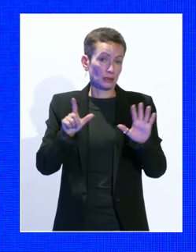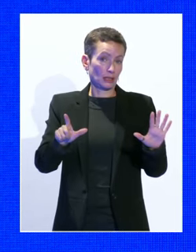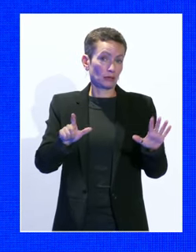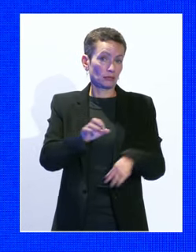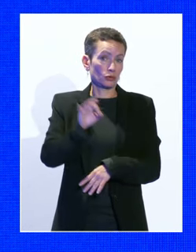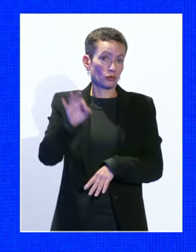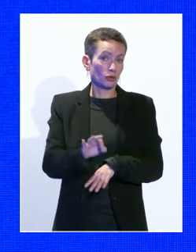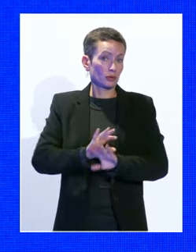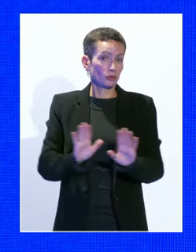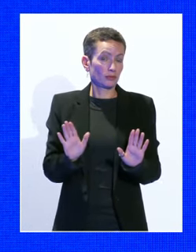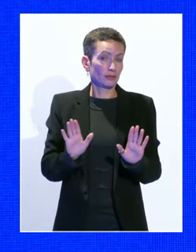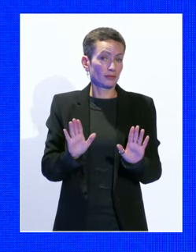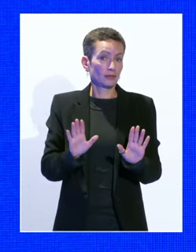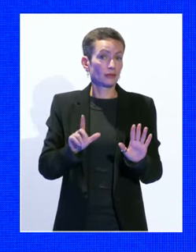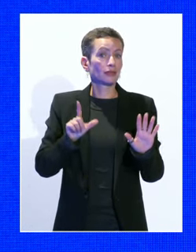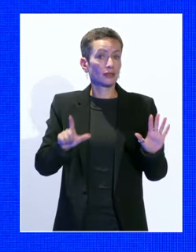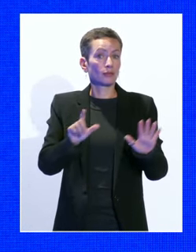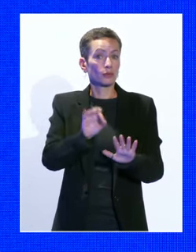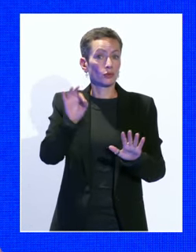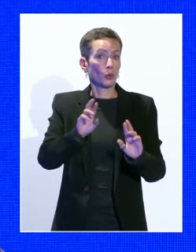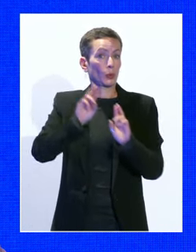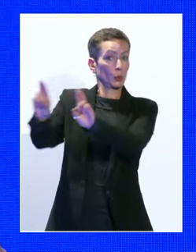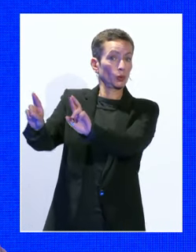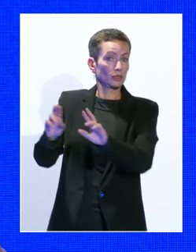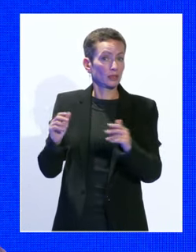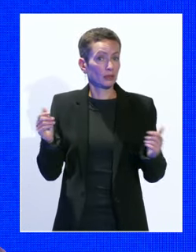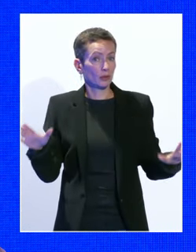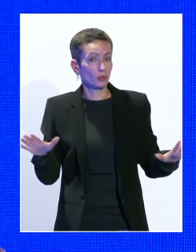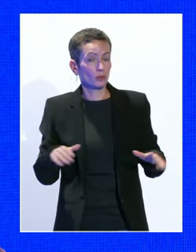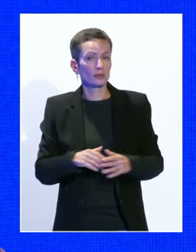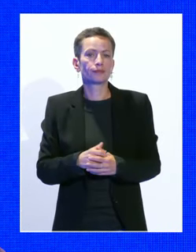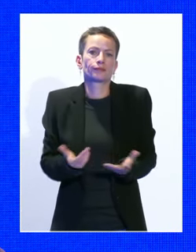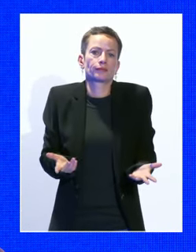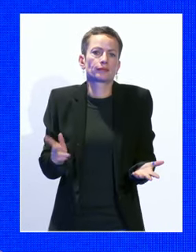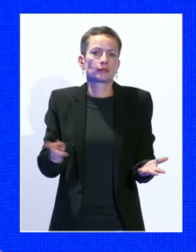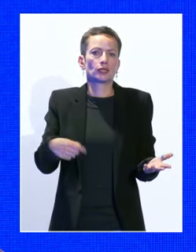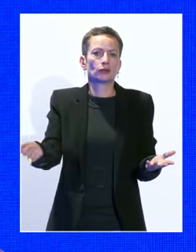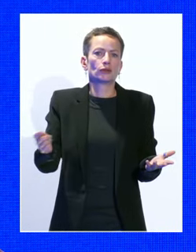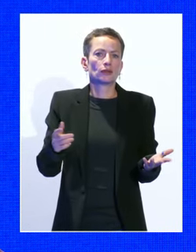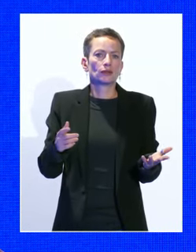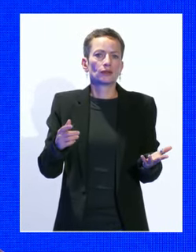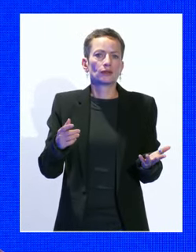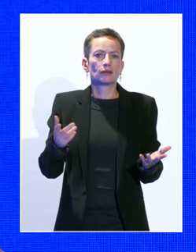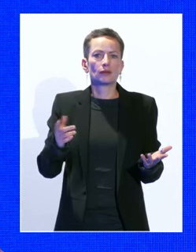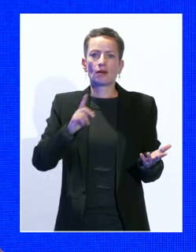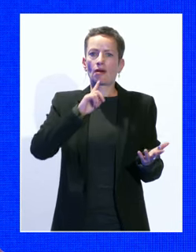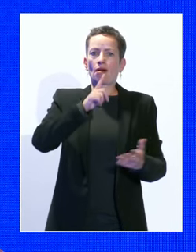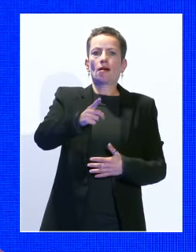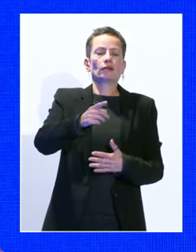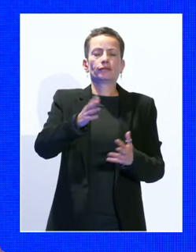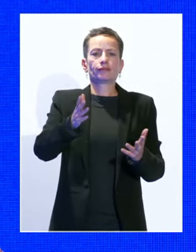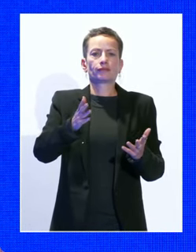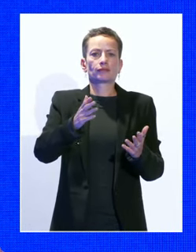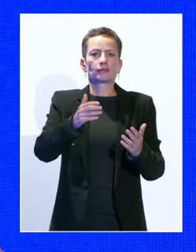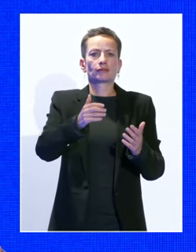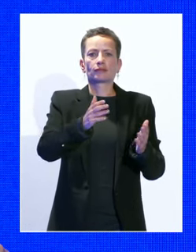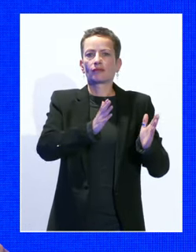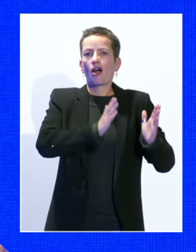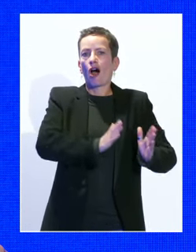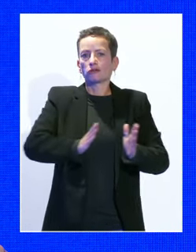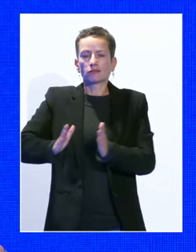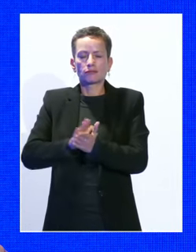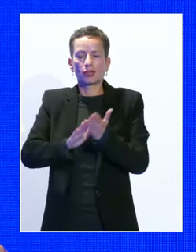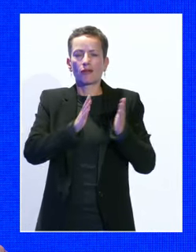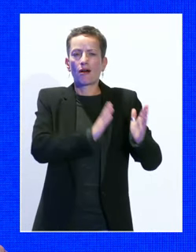7% sont exécutés. Alors évidemment, l'ordre n'est pas établi et n'est